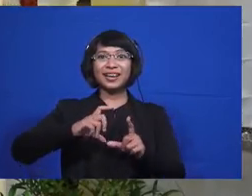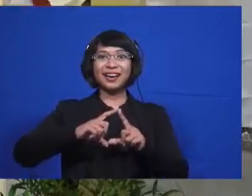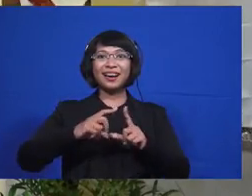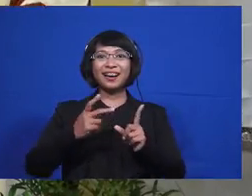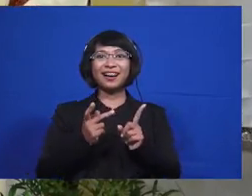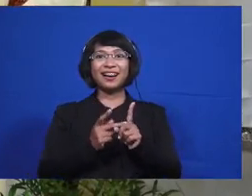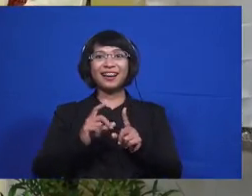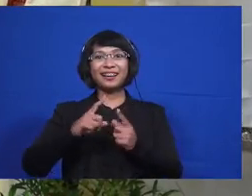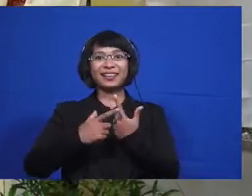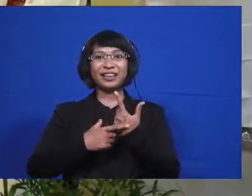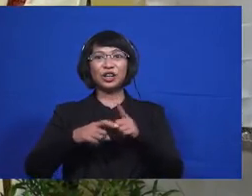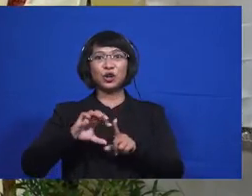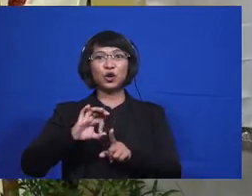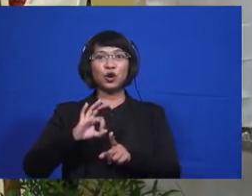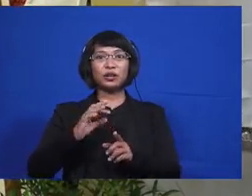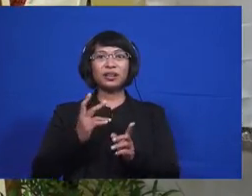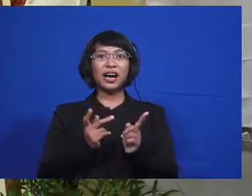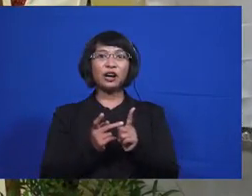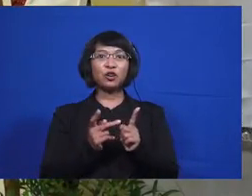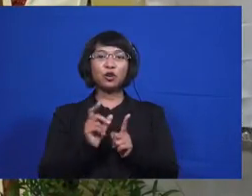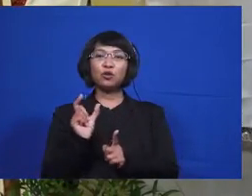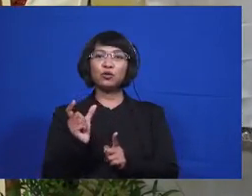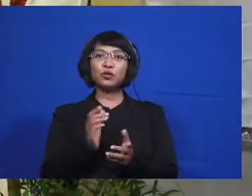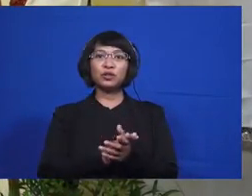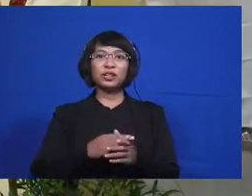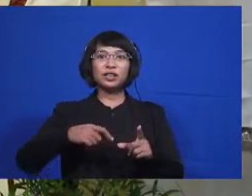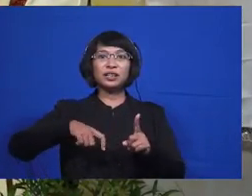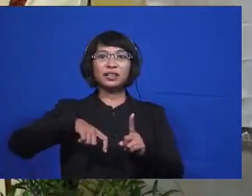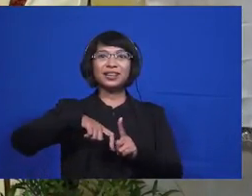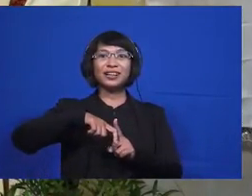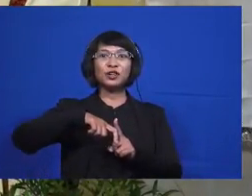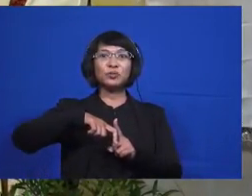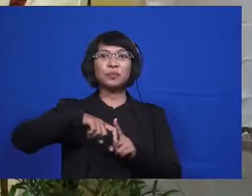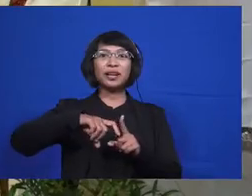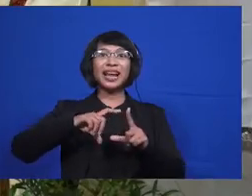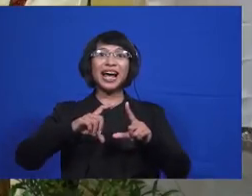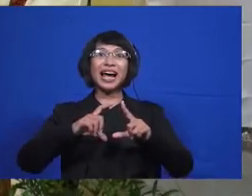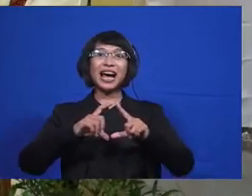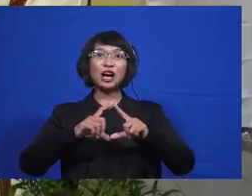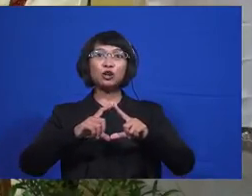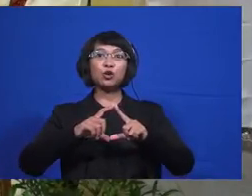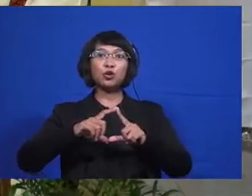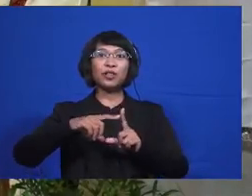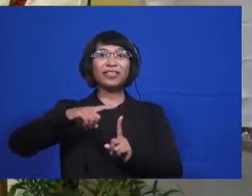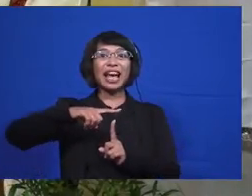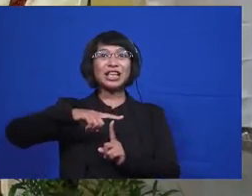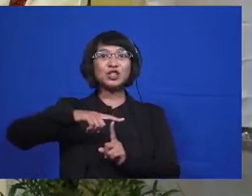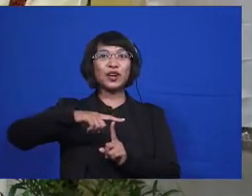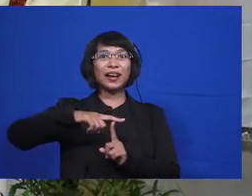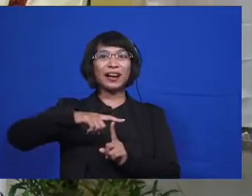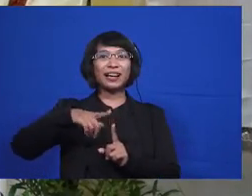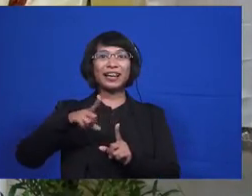Handoko untuk Keuskupan Tanjung Karang.